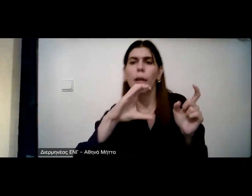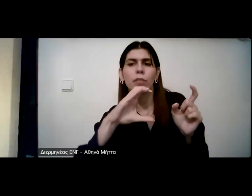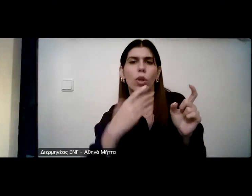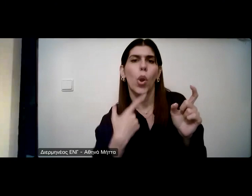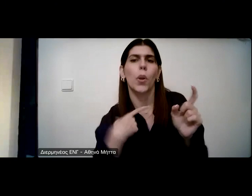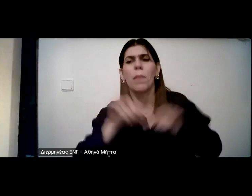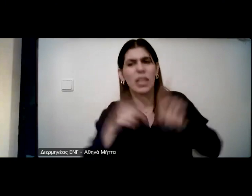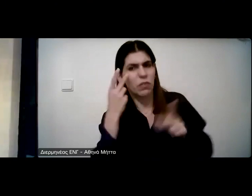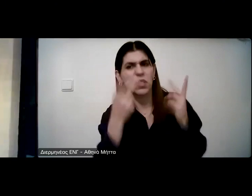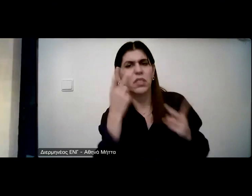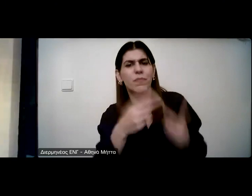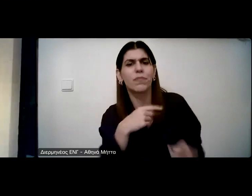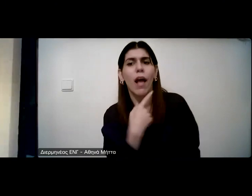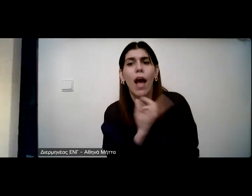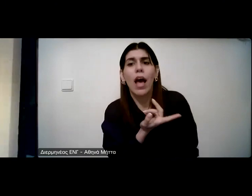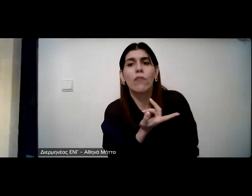φορές,